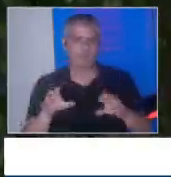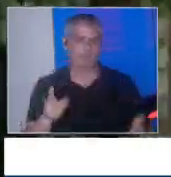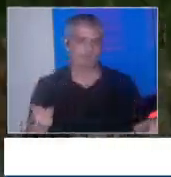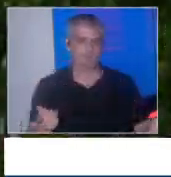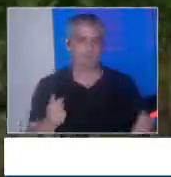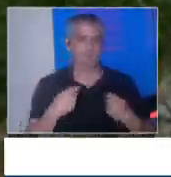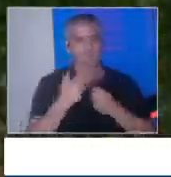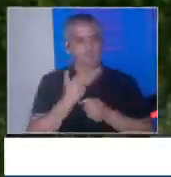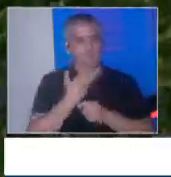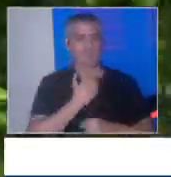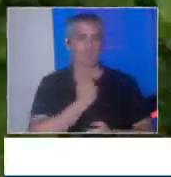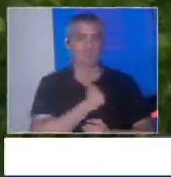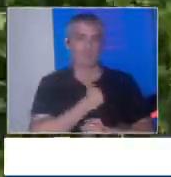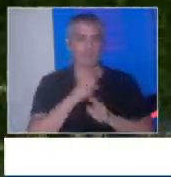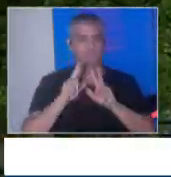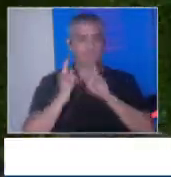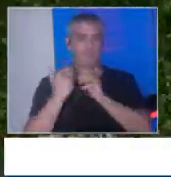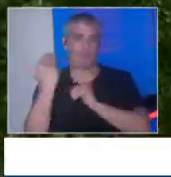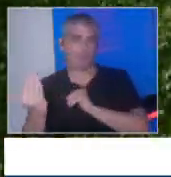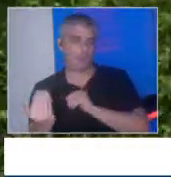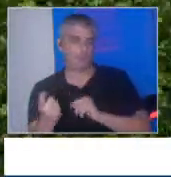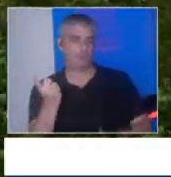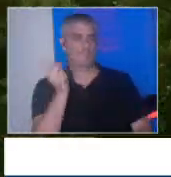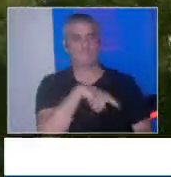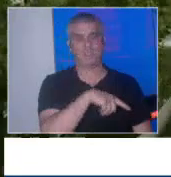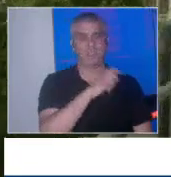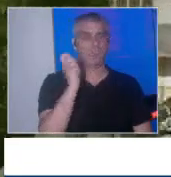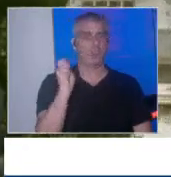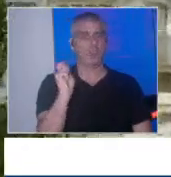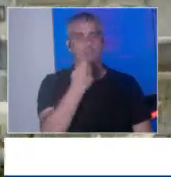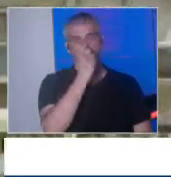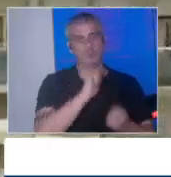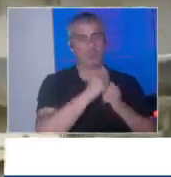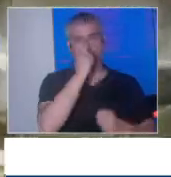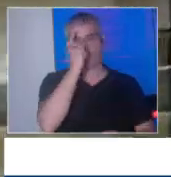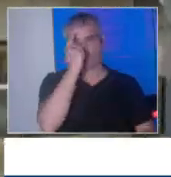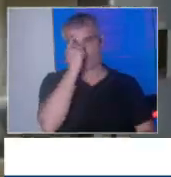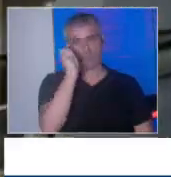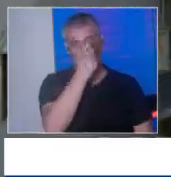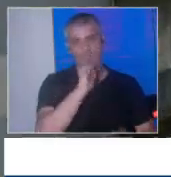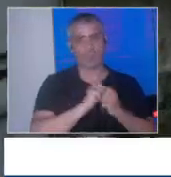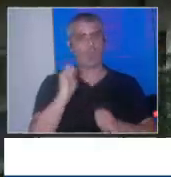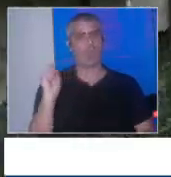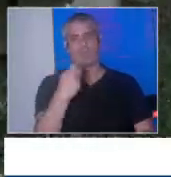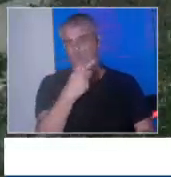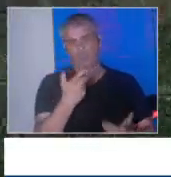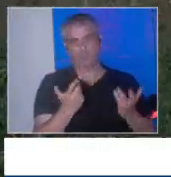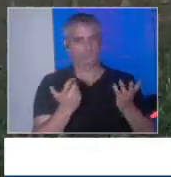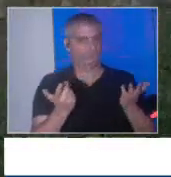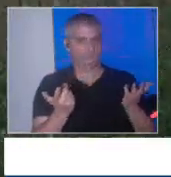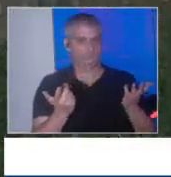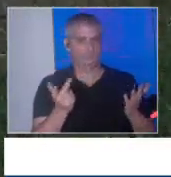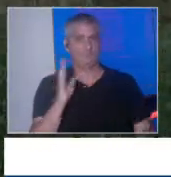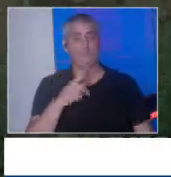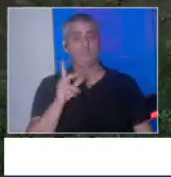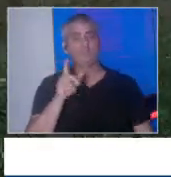שמתייחסת לבני ברק בצורה אחת, ולהוד השרון או רמת השרון בצורה אחרת, ולא לתל אביב.